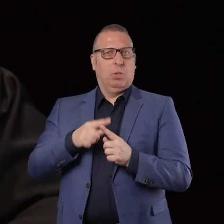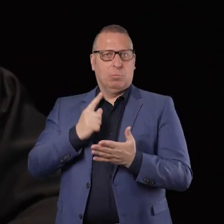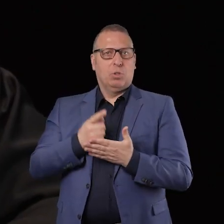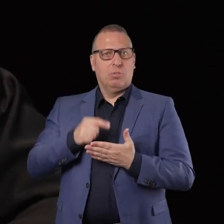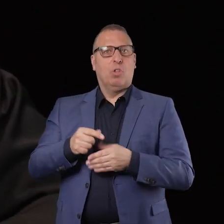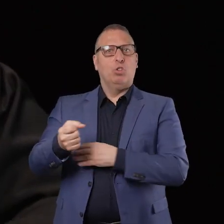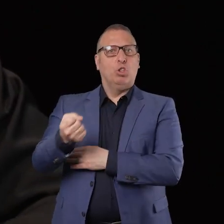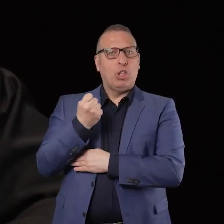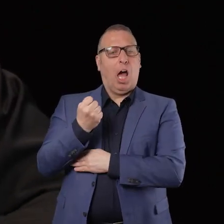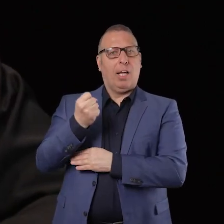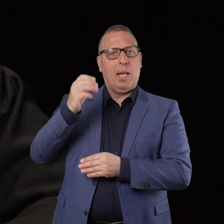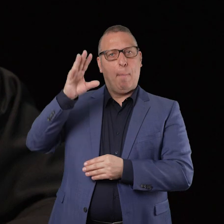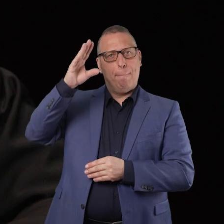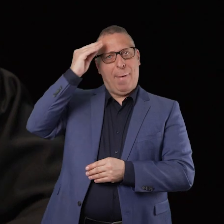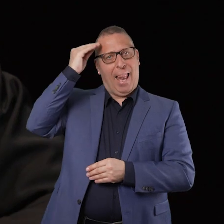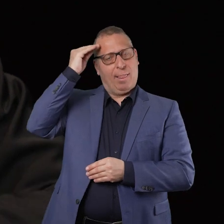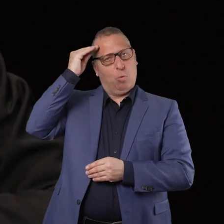wir müssen für einen starken